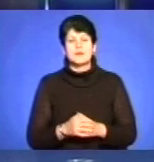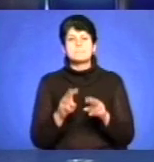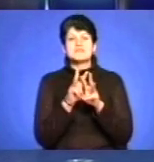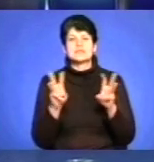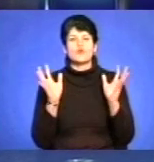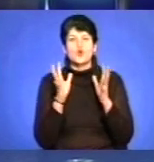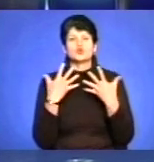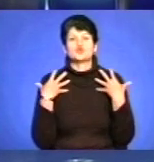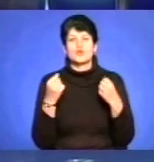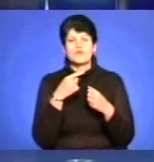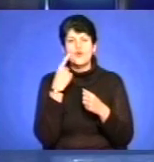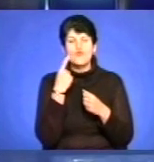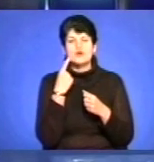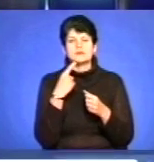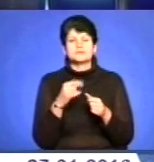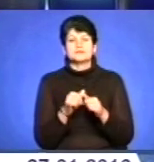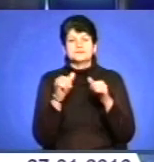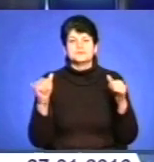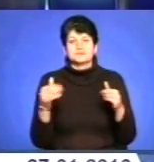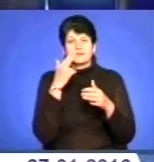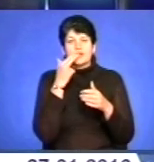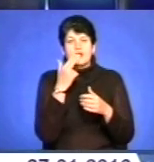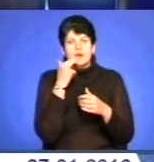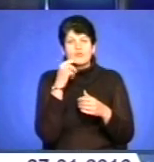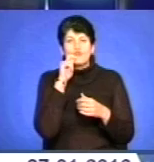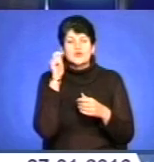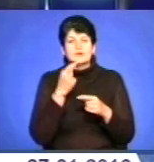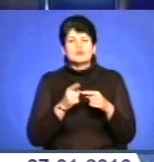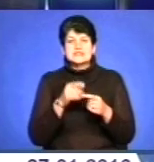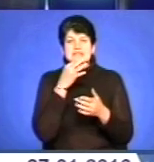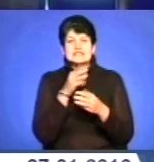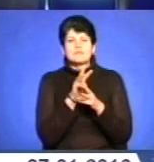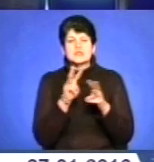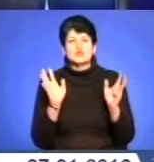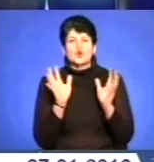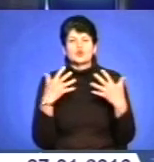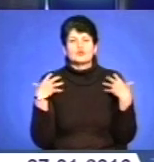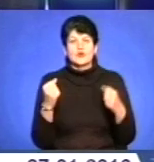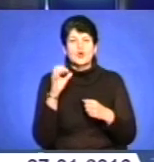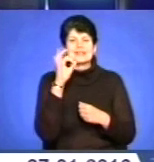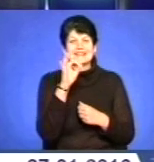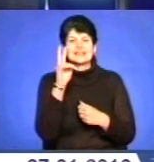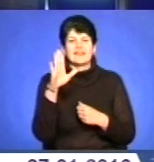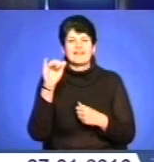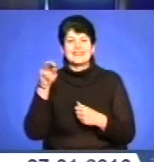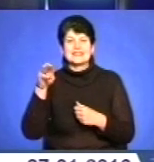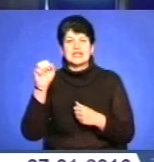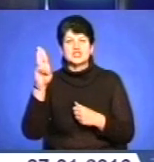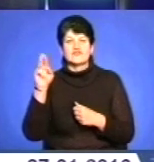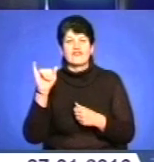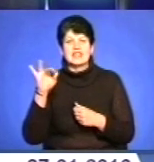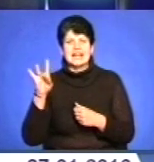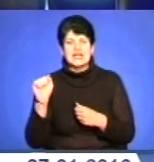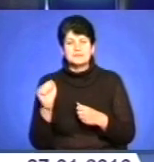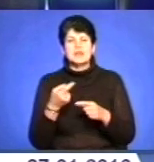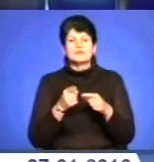Міністерство охорони здоров'я констатує епідемію грипу в Україні. Про це повідомив міністр охорони здоров'я Олександр Квіташвілі на прес-конференції у Києві.